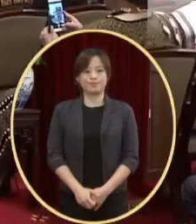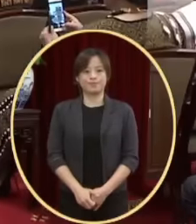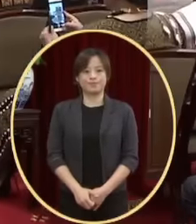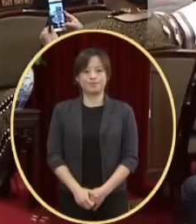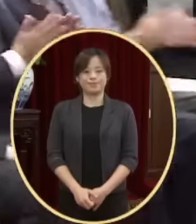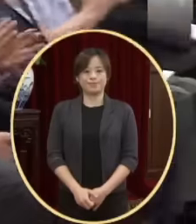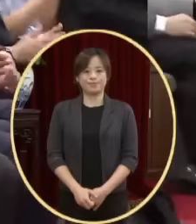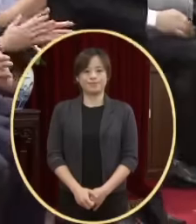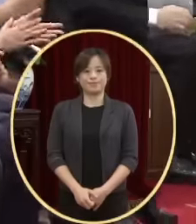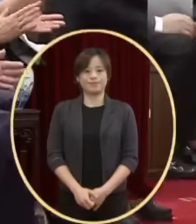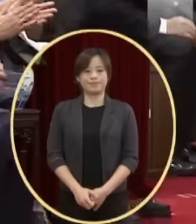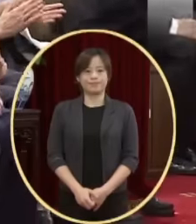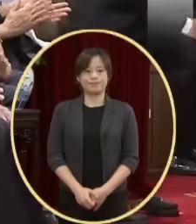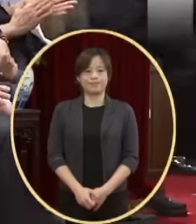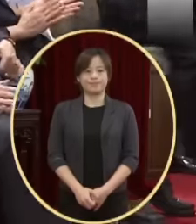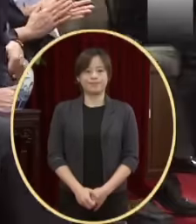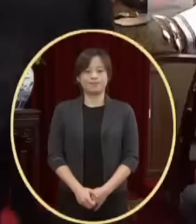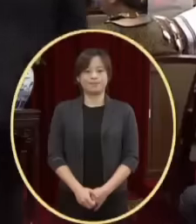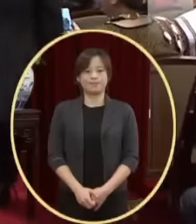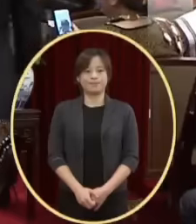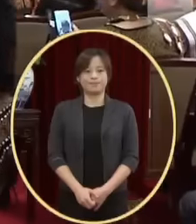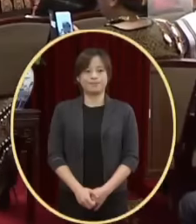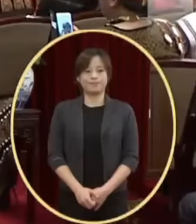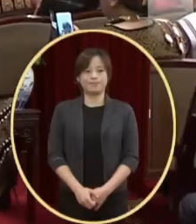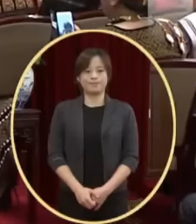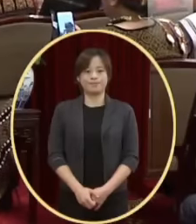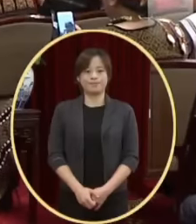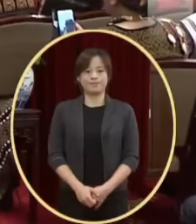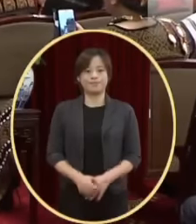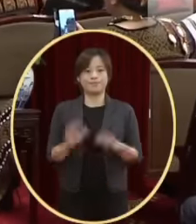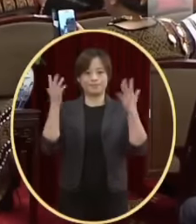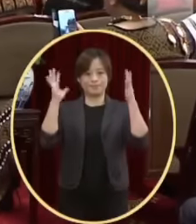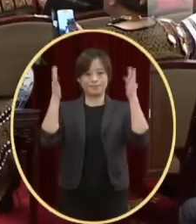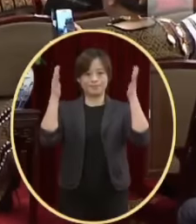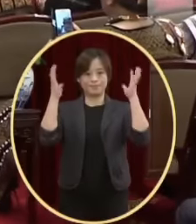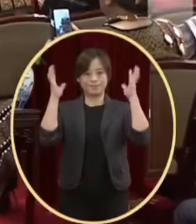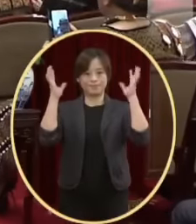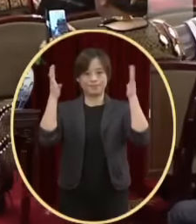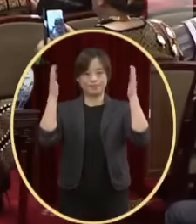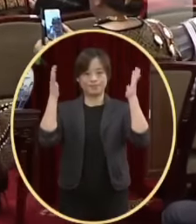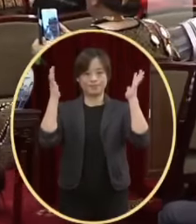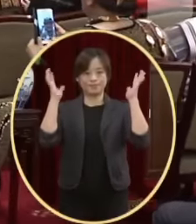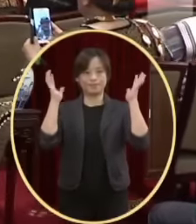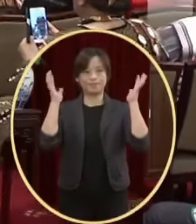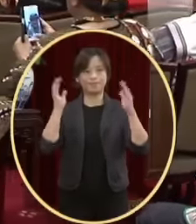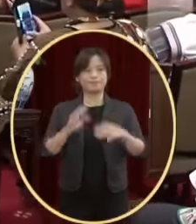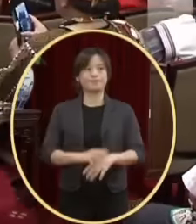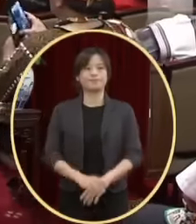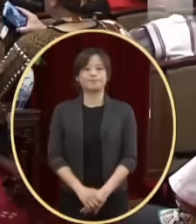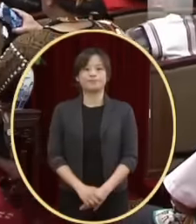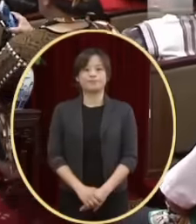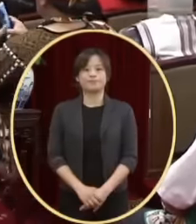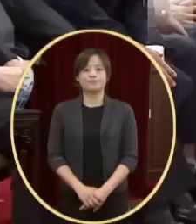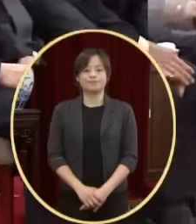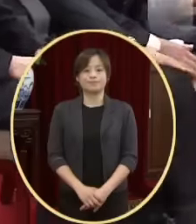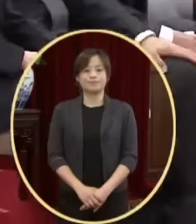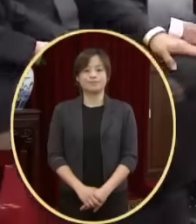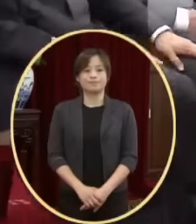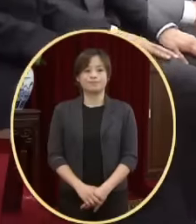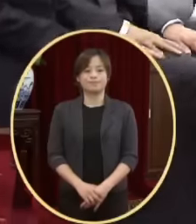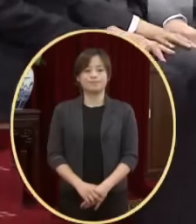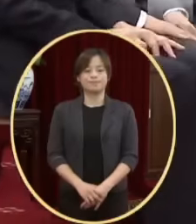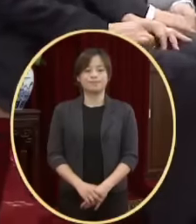人，而且他跟他走走人，阿爹速度得足够，忙得人啊，一多家跟他走走人。 五年前的